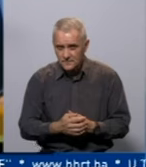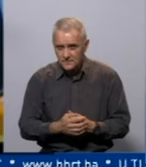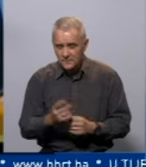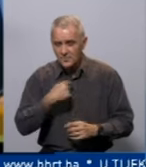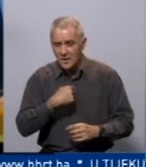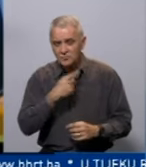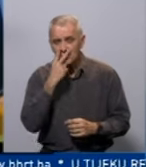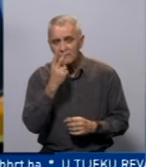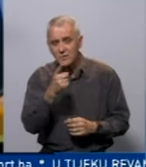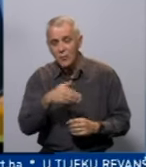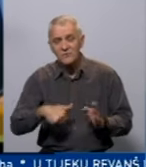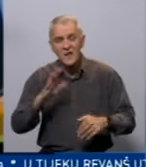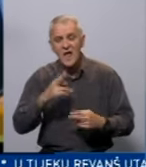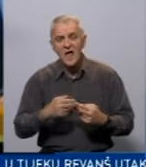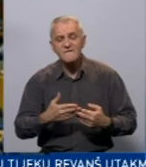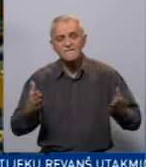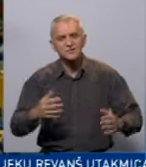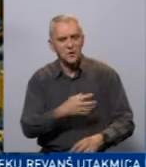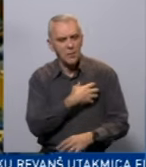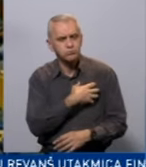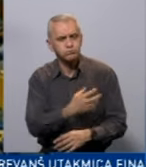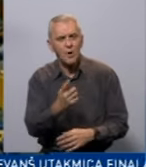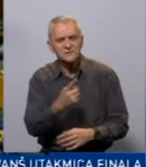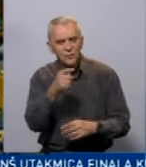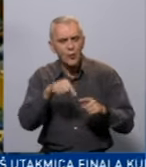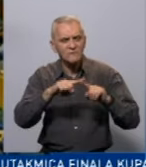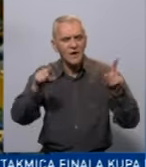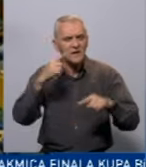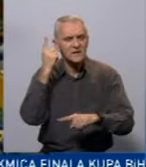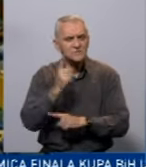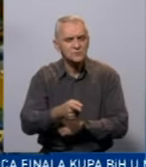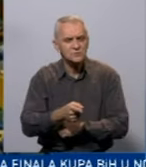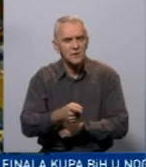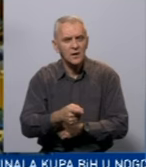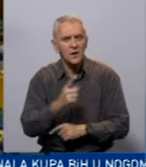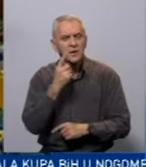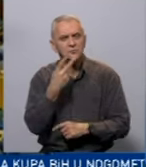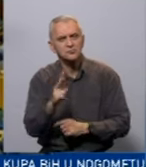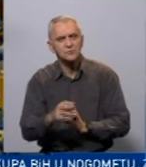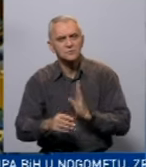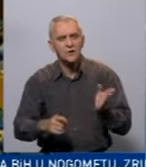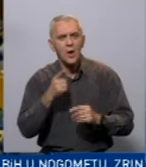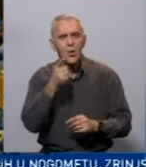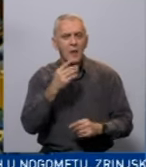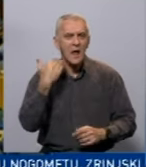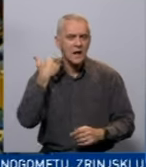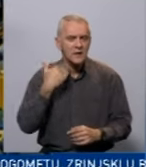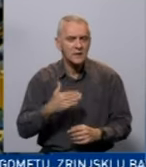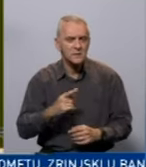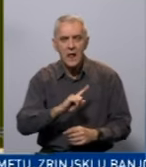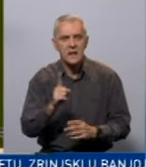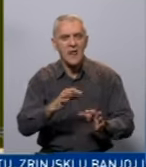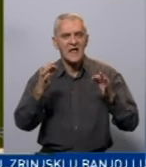najveće bogatstvo ove rezolucije i s druge strane da ona je garant također da se ne slave